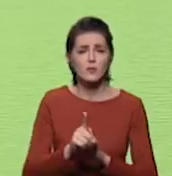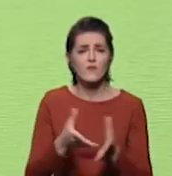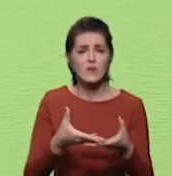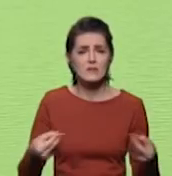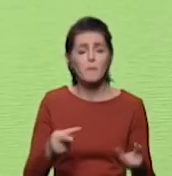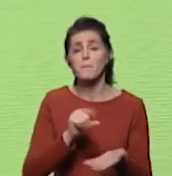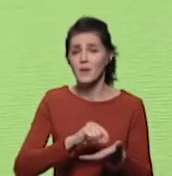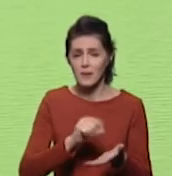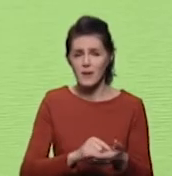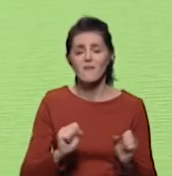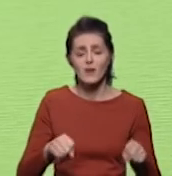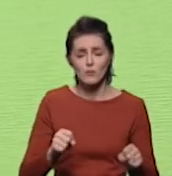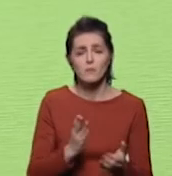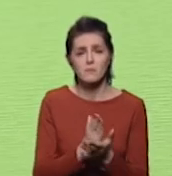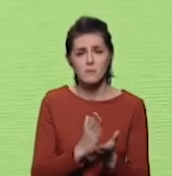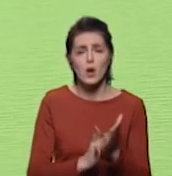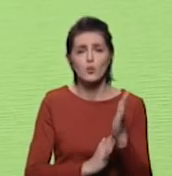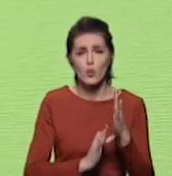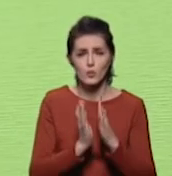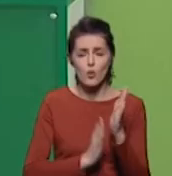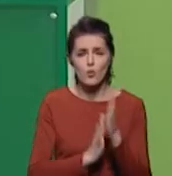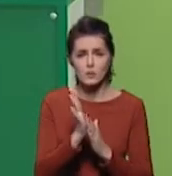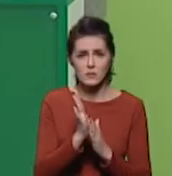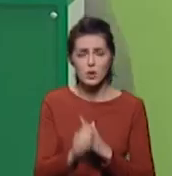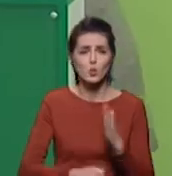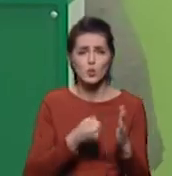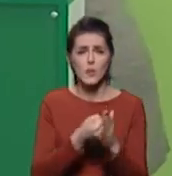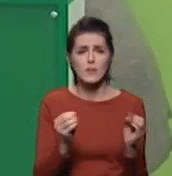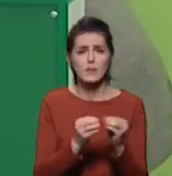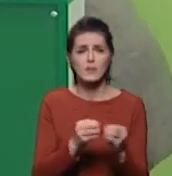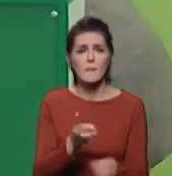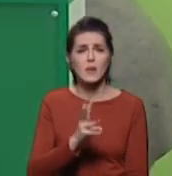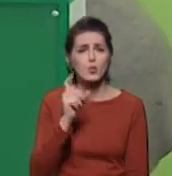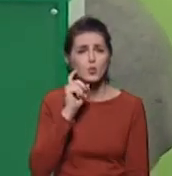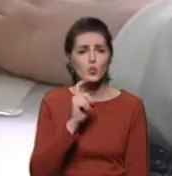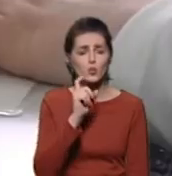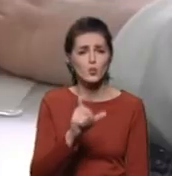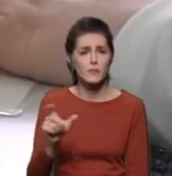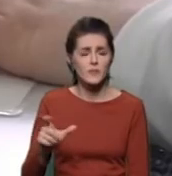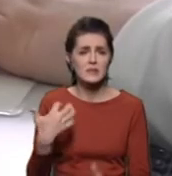весни пенсії мають зрости у 10 мільйонів українців.